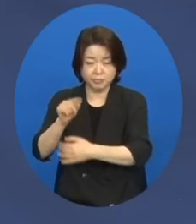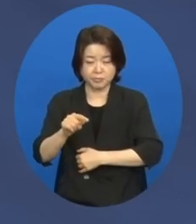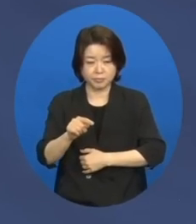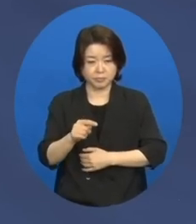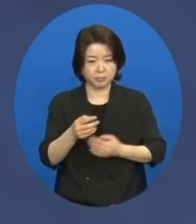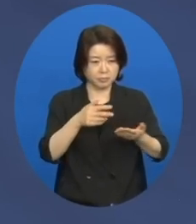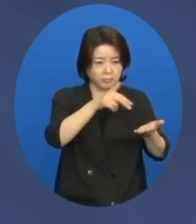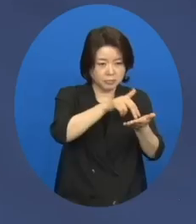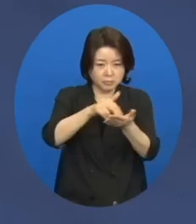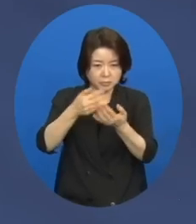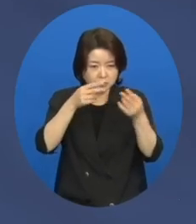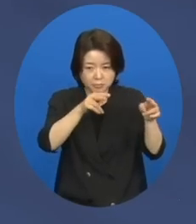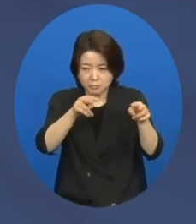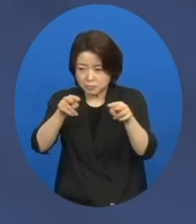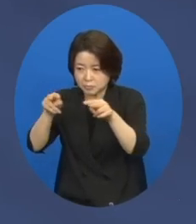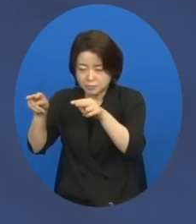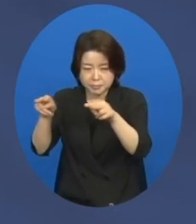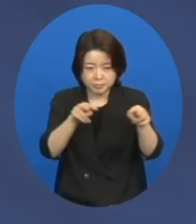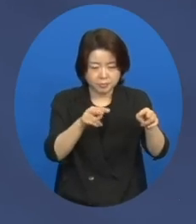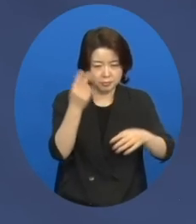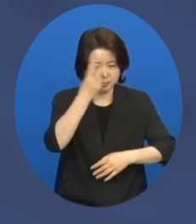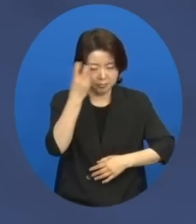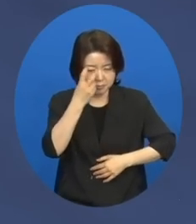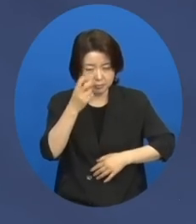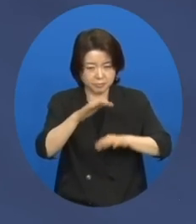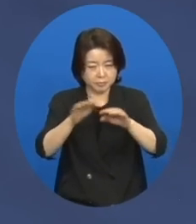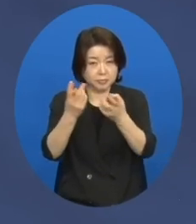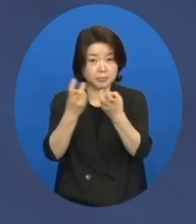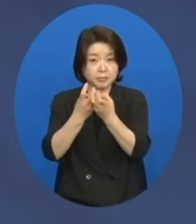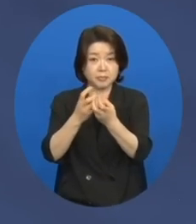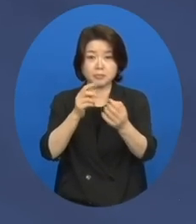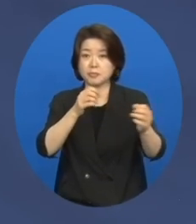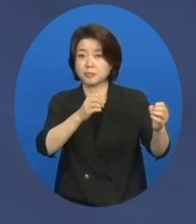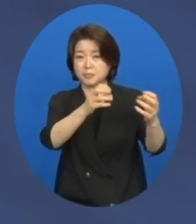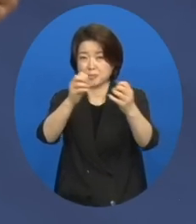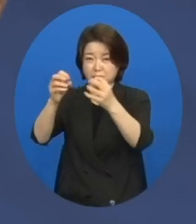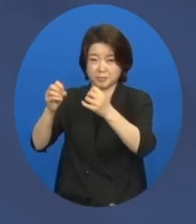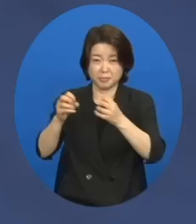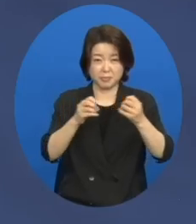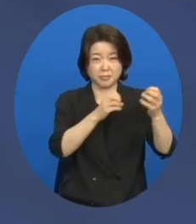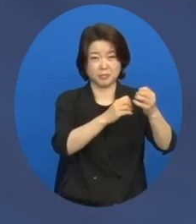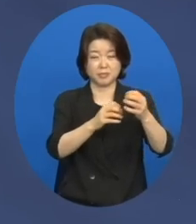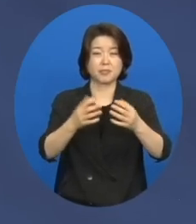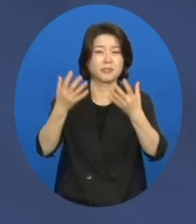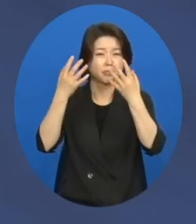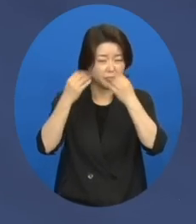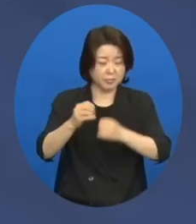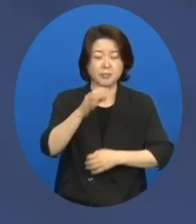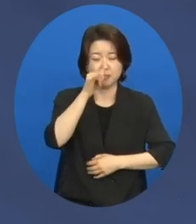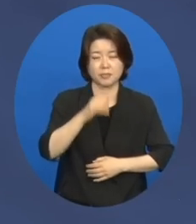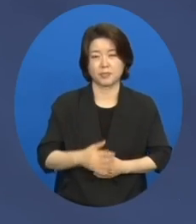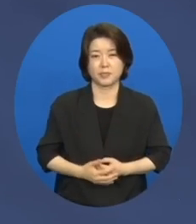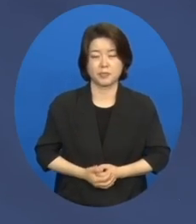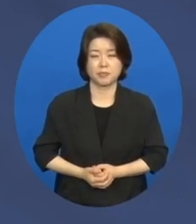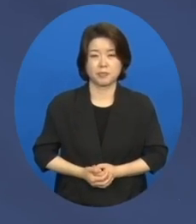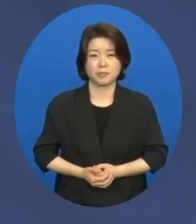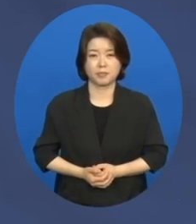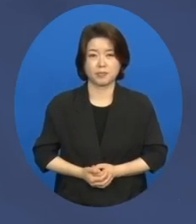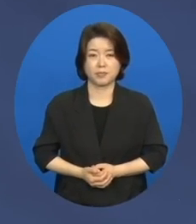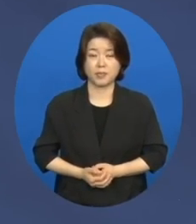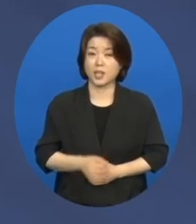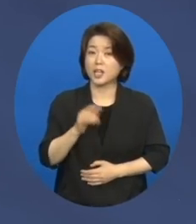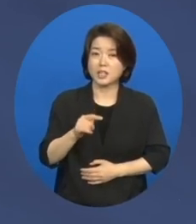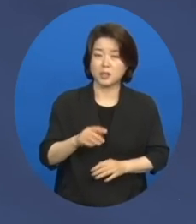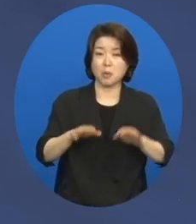각도로 많이 점검하고 대안들을 말씀하시는 지금 회의가 여러 토론이 많은 주제로 열려지고 있습니다.